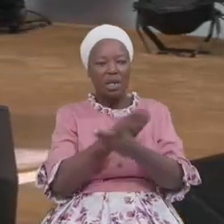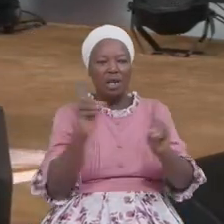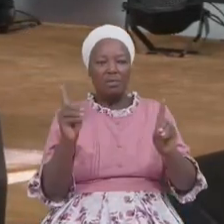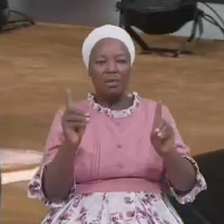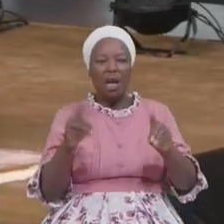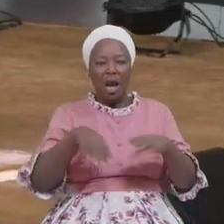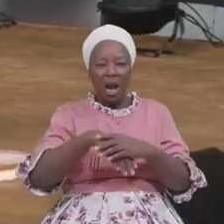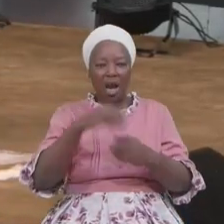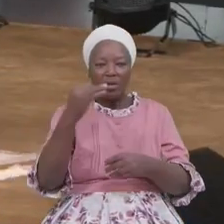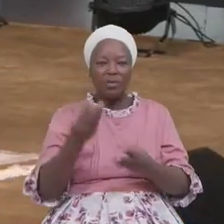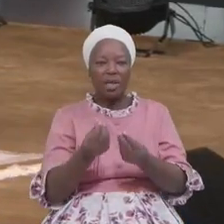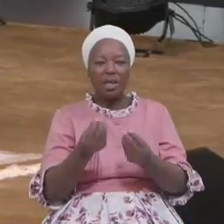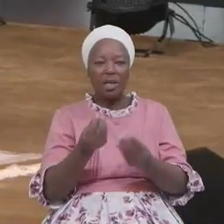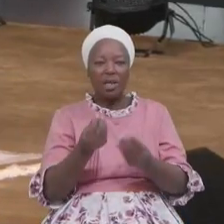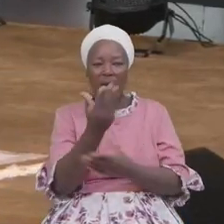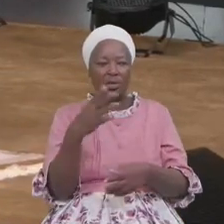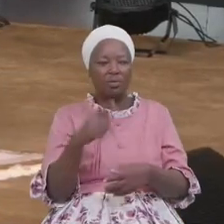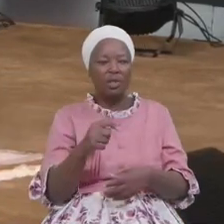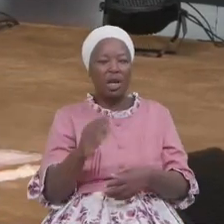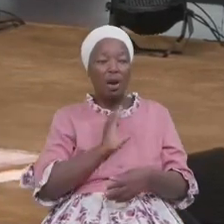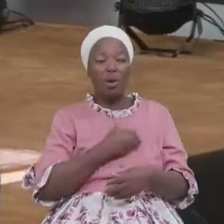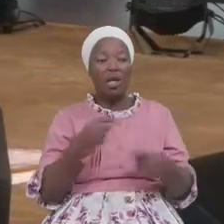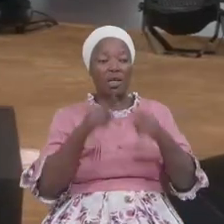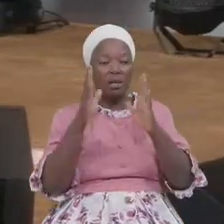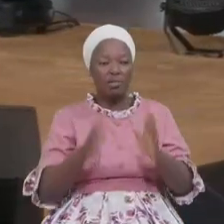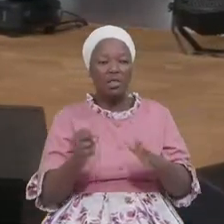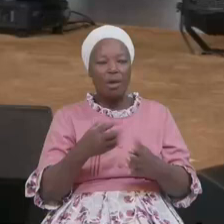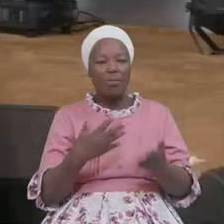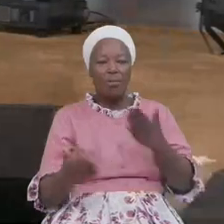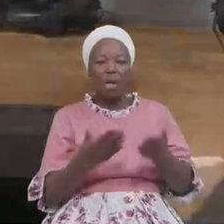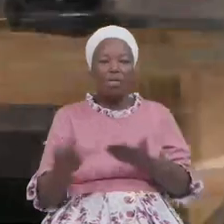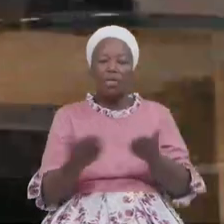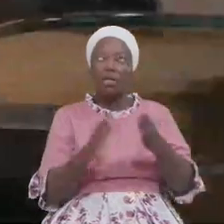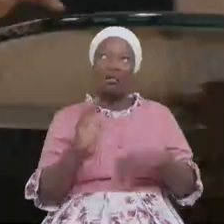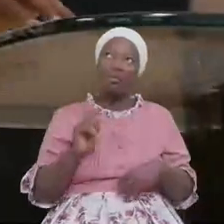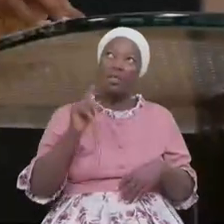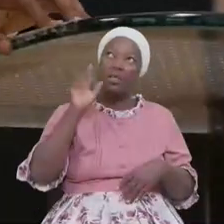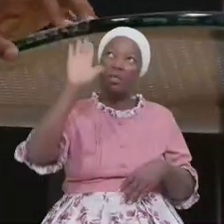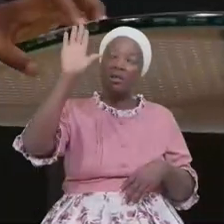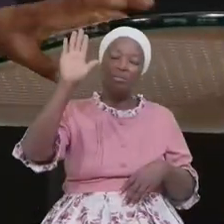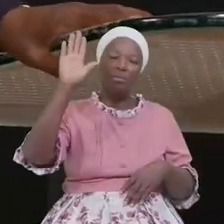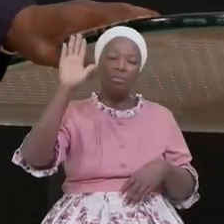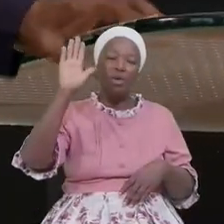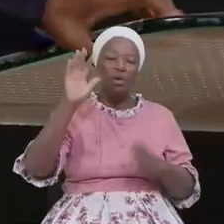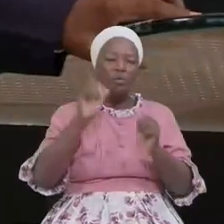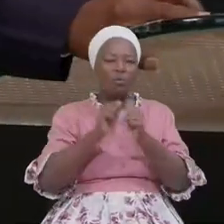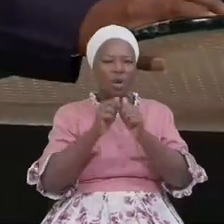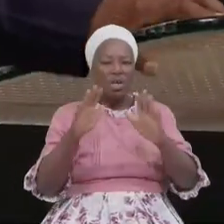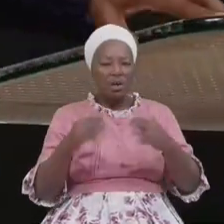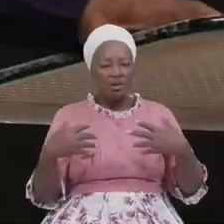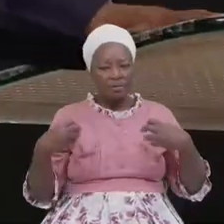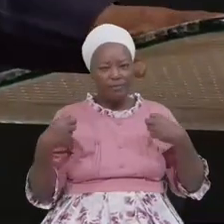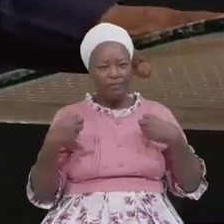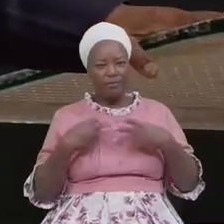de la main de nos ennemis, de le servir sans crainte. Servir